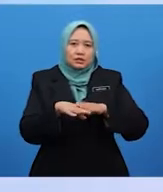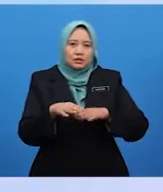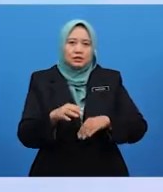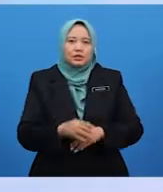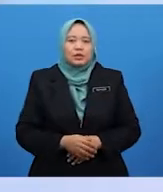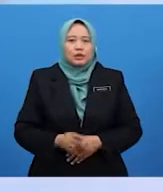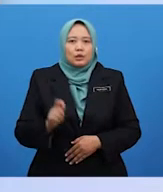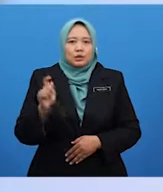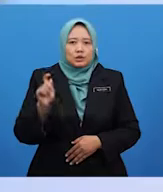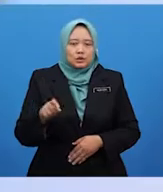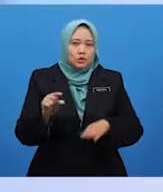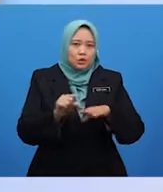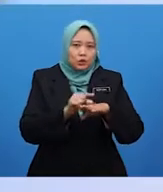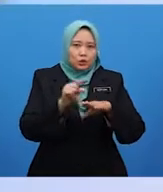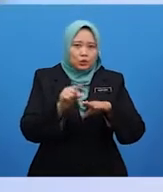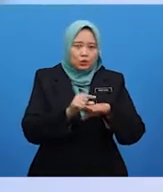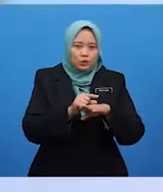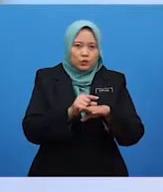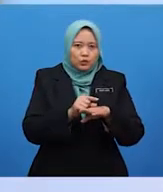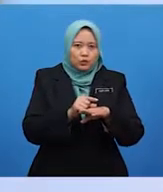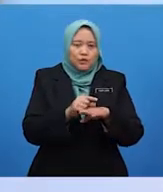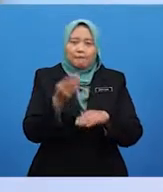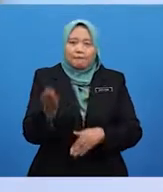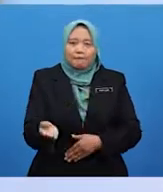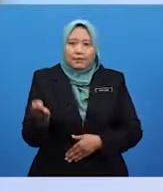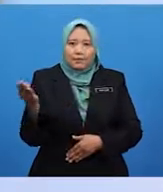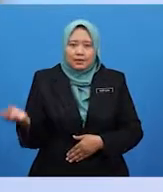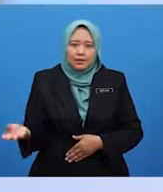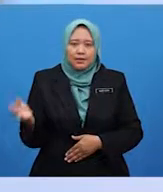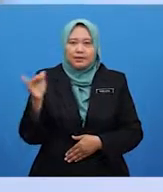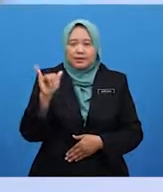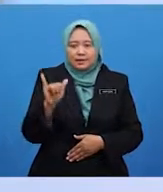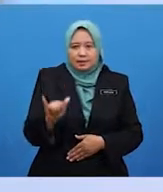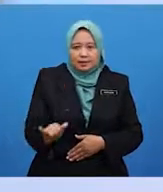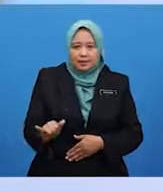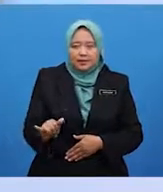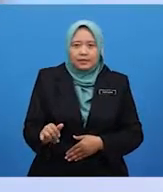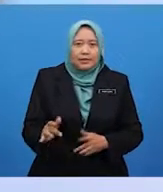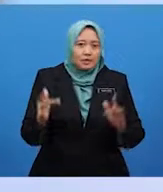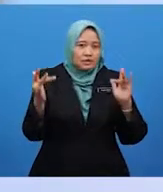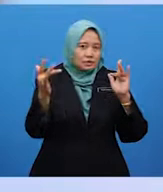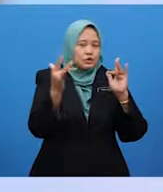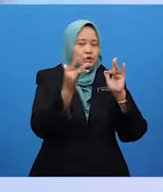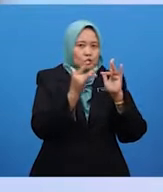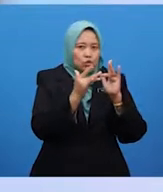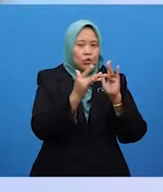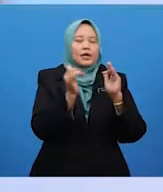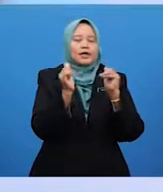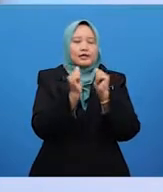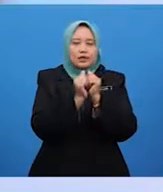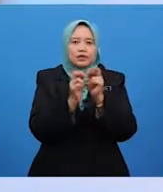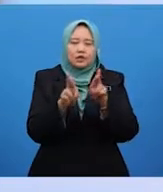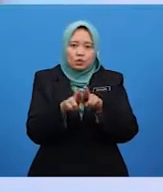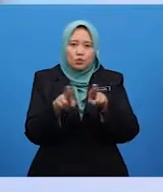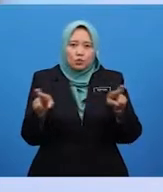guna perabot yang besar di dalam ruang yang santai ataupun kecil. Tak sesuai. Tidak sesuai dan akan mengakibatkan